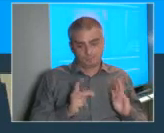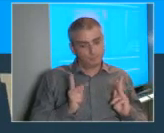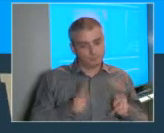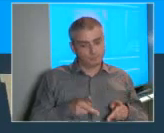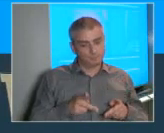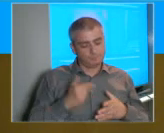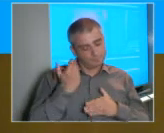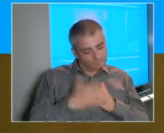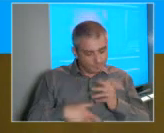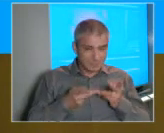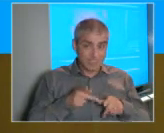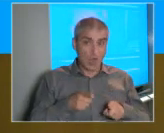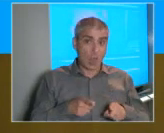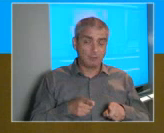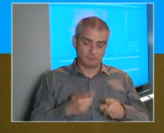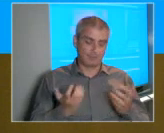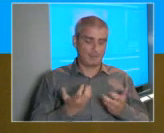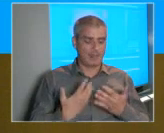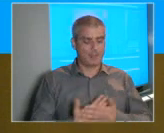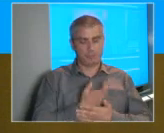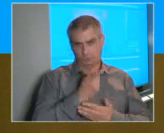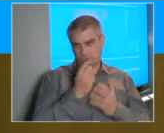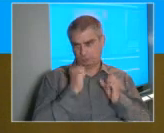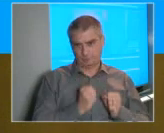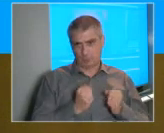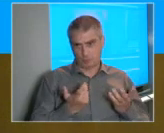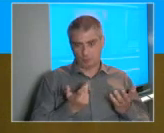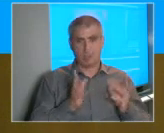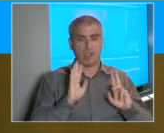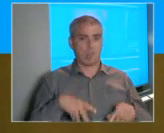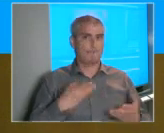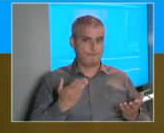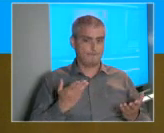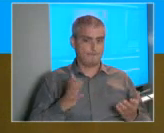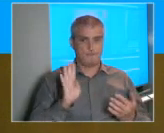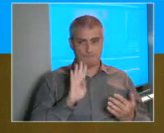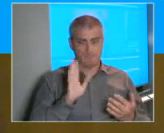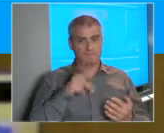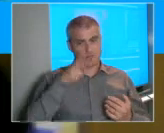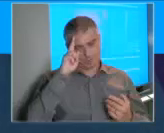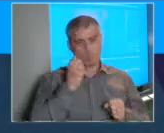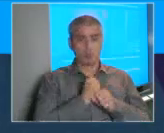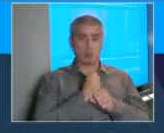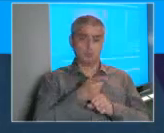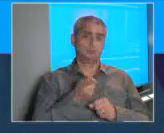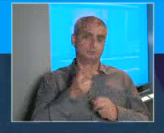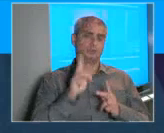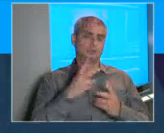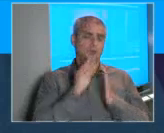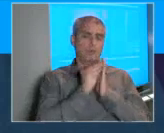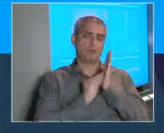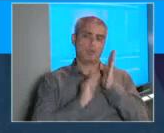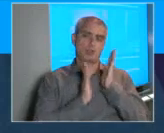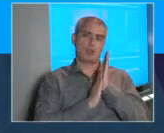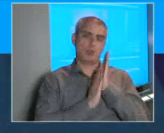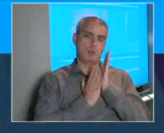יכולים למצות את היכולות האלה, בכלים החדשים בוודאי, גם נתניהו והליכוד עושים את זה, להם יש פרוטוקול